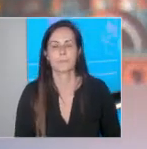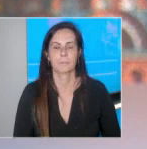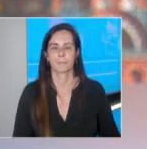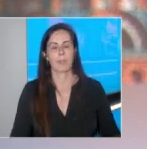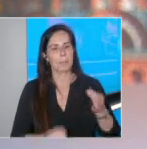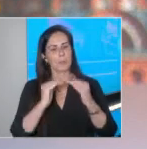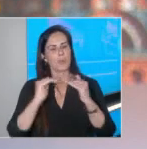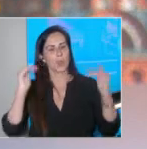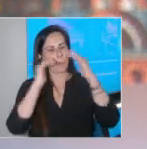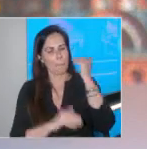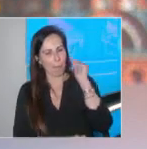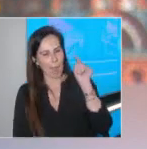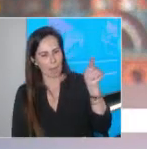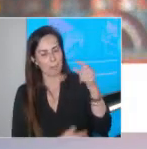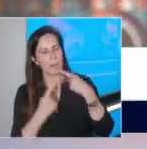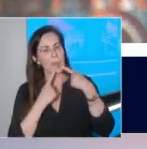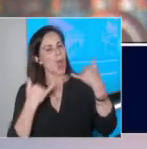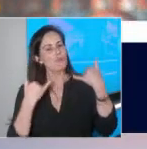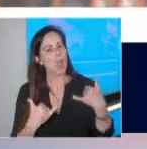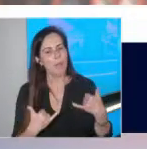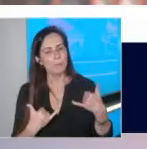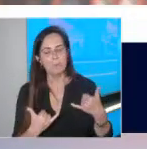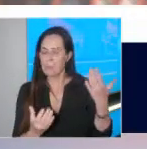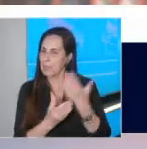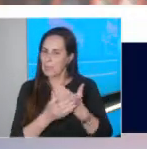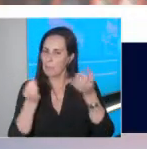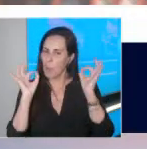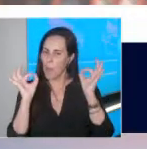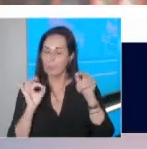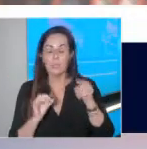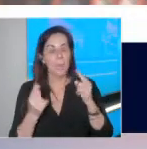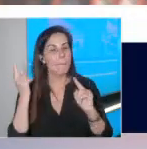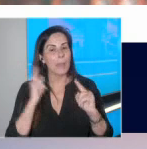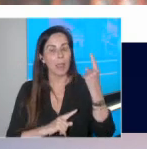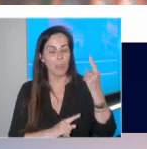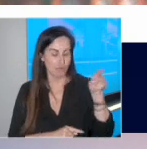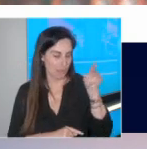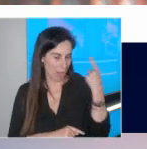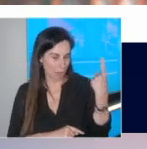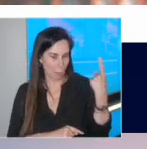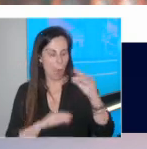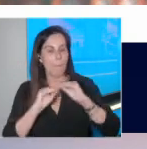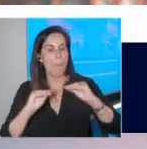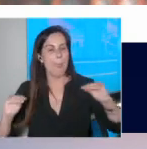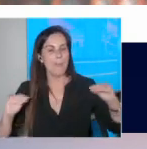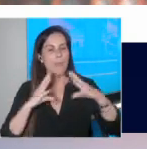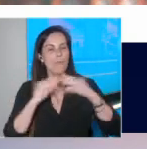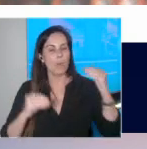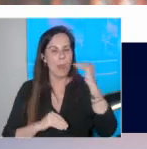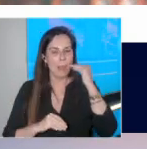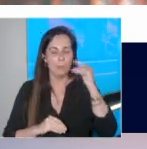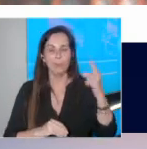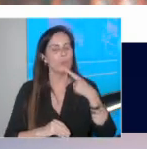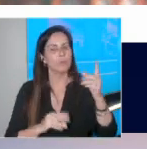בית המשפט העליון בארצות הברית דן בימים אלה בתיק ייחודי. זהו המקרה של ג'וזף קנדי, מאמן פוטבול,